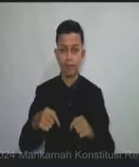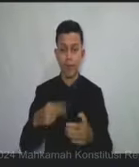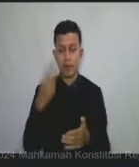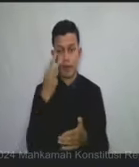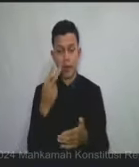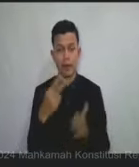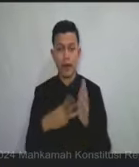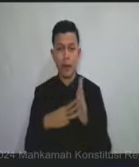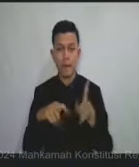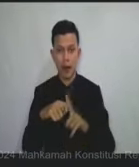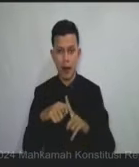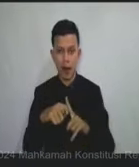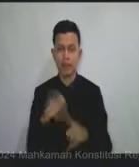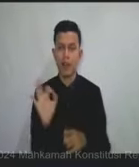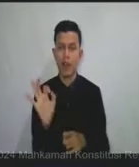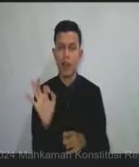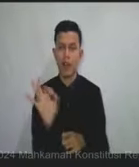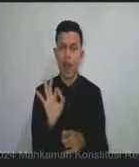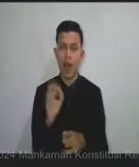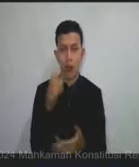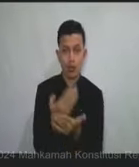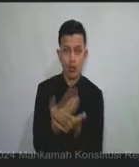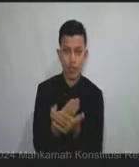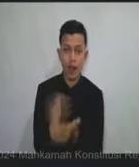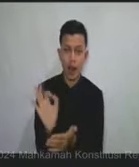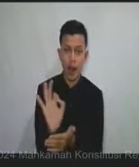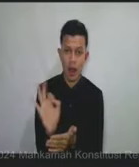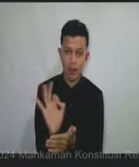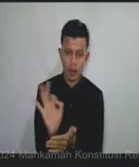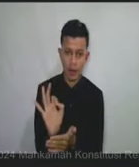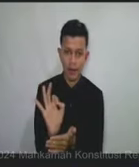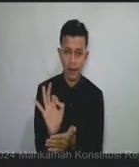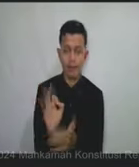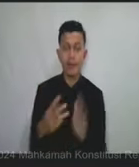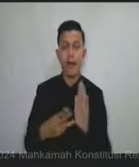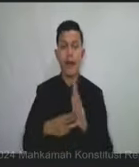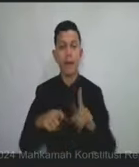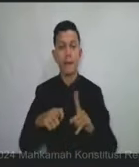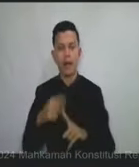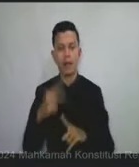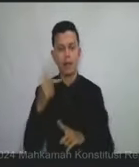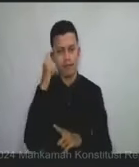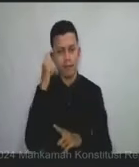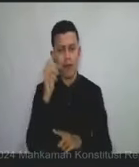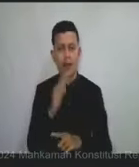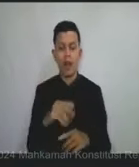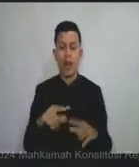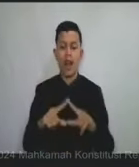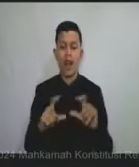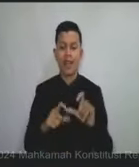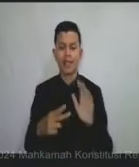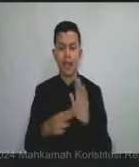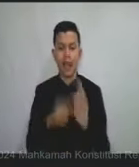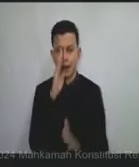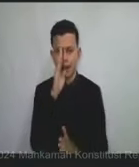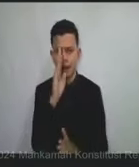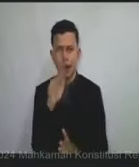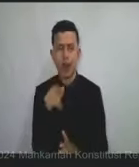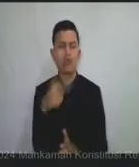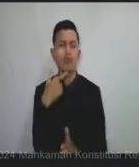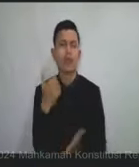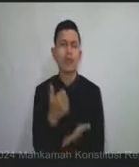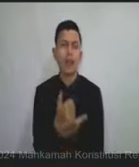mahkamah mengenai tidak terbuktinya dalil pemohon mahkamah memandang bahwa netralitas aparat adalah Aspek penting dari prinsip